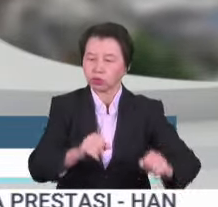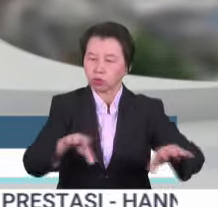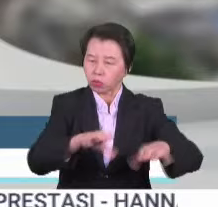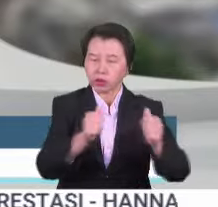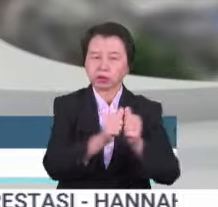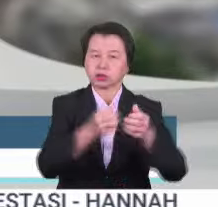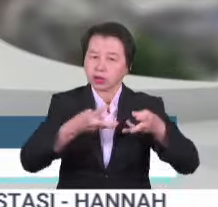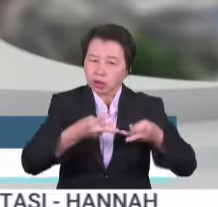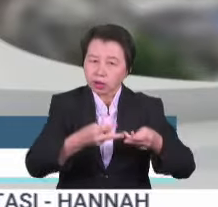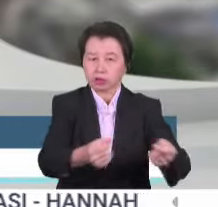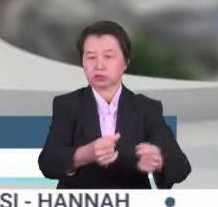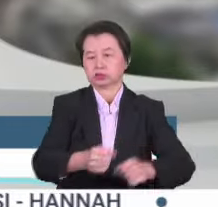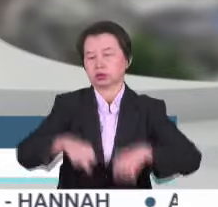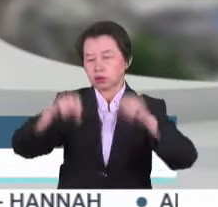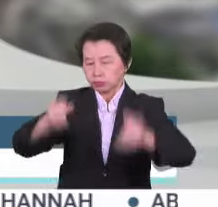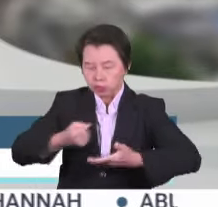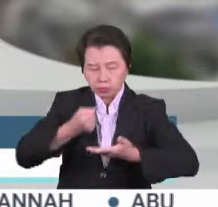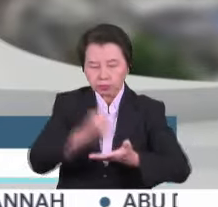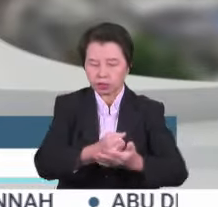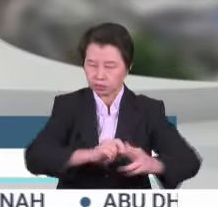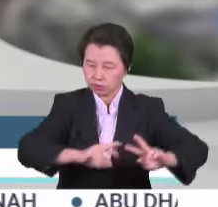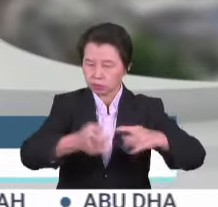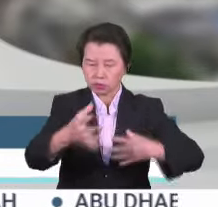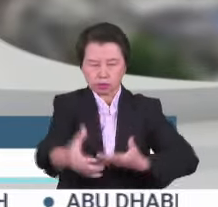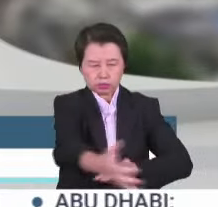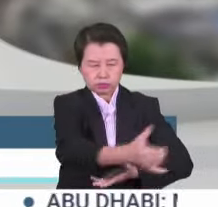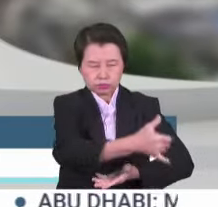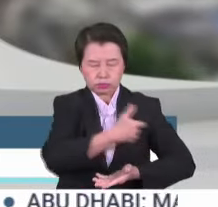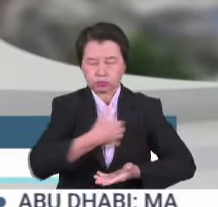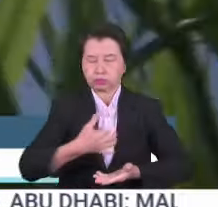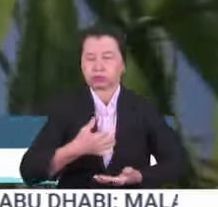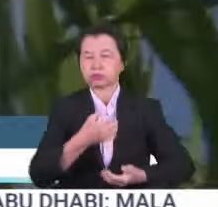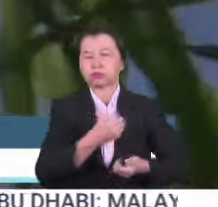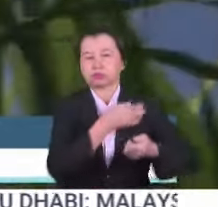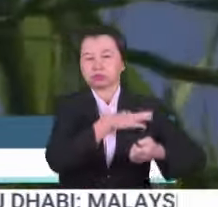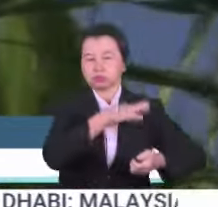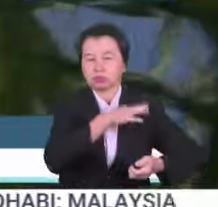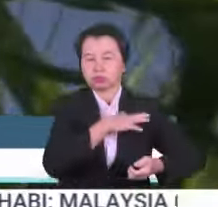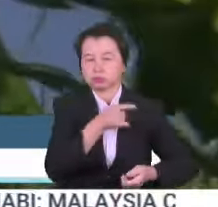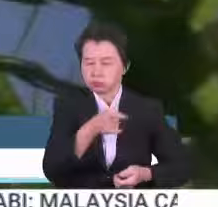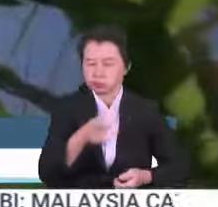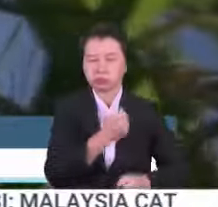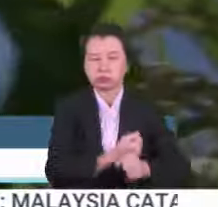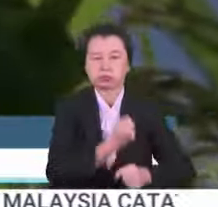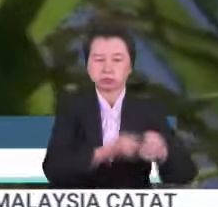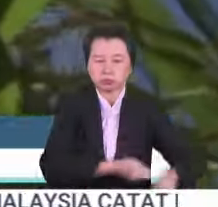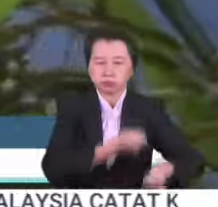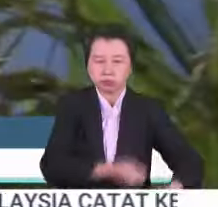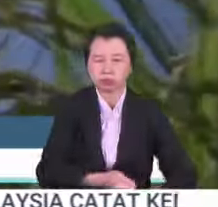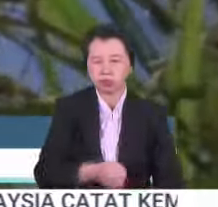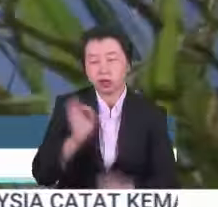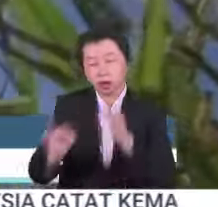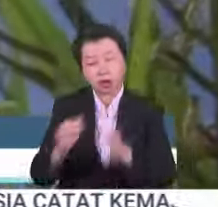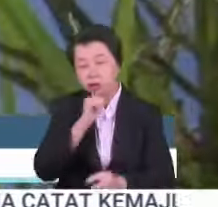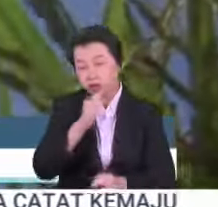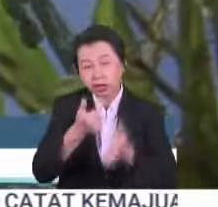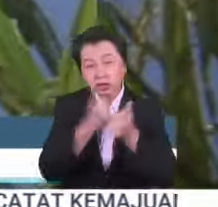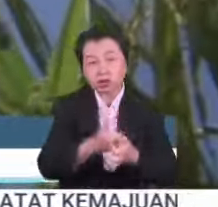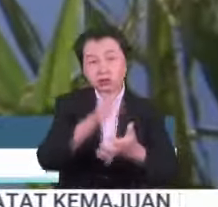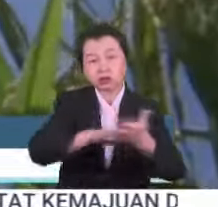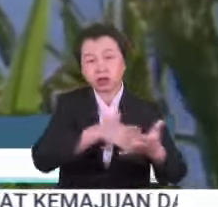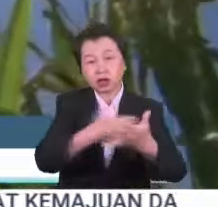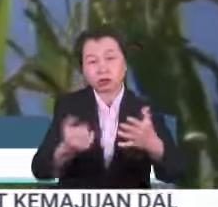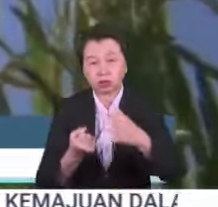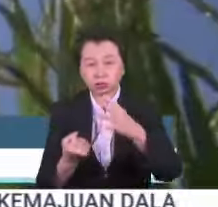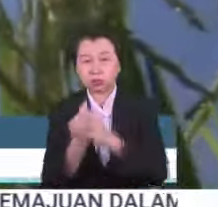lancar sekaligus dapat membantu meningkatkan hasil petani ketidakpatuhan jadual penanaman padi akan